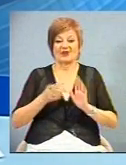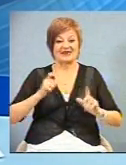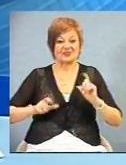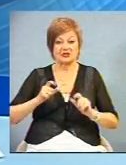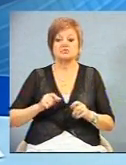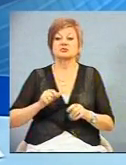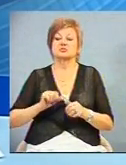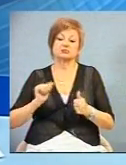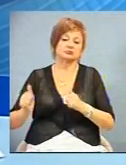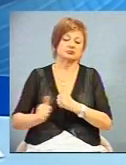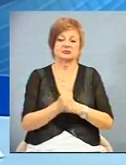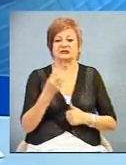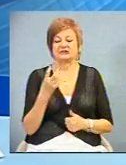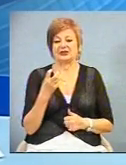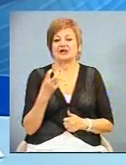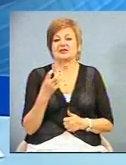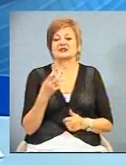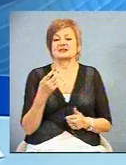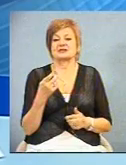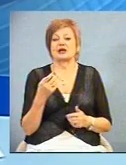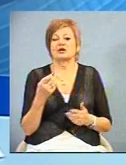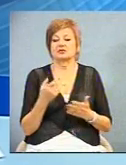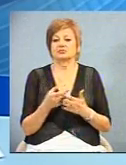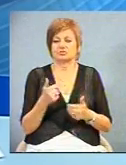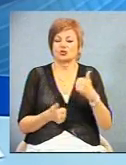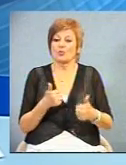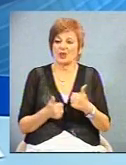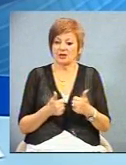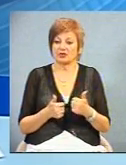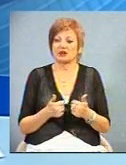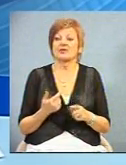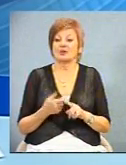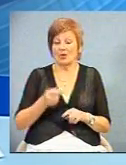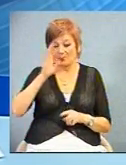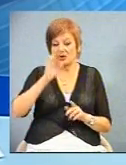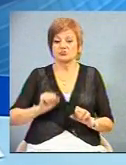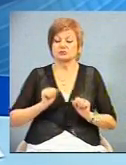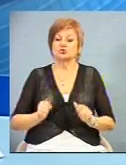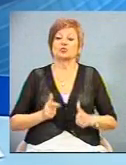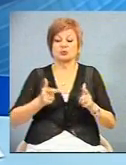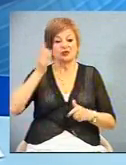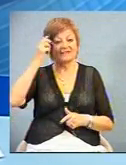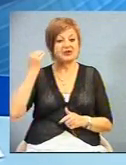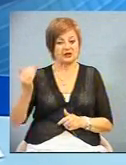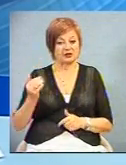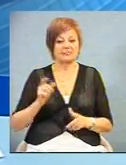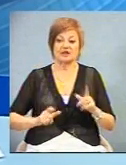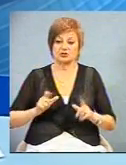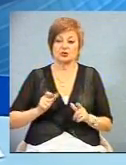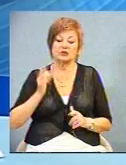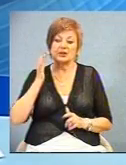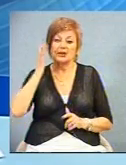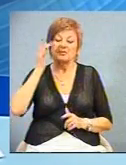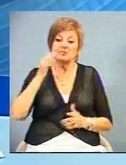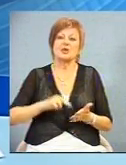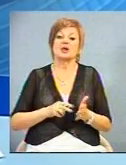обійшов майже 300 суперників 78 країн світу. Нині Микола Авраменко готується вступати до столичного вузу. Про мрії та амбітні